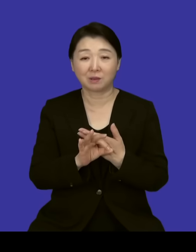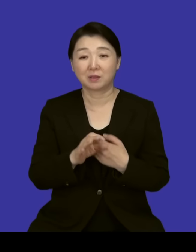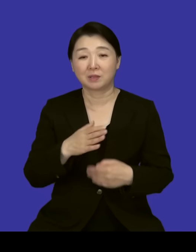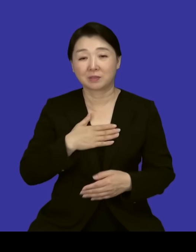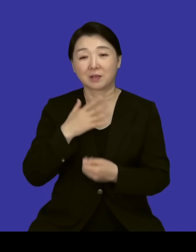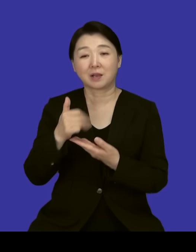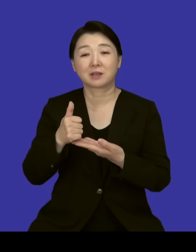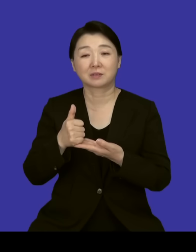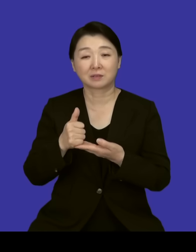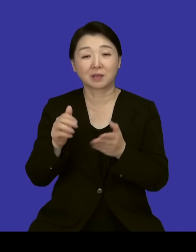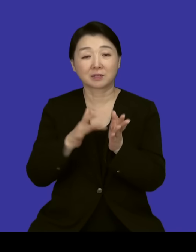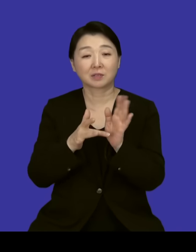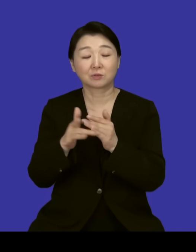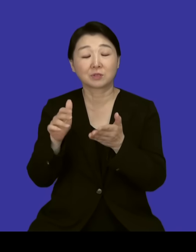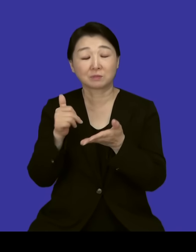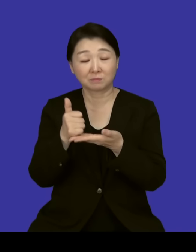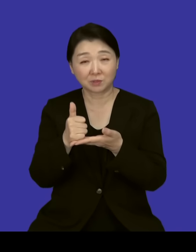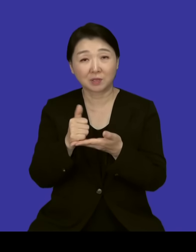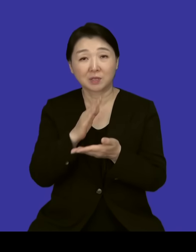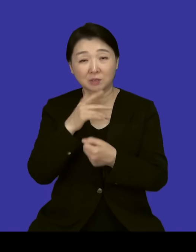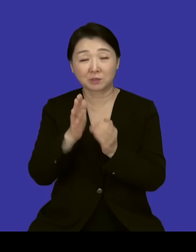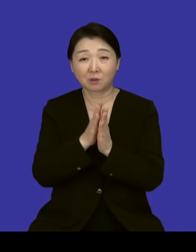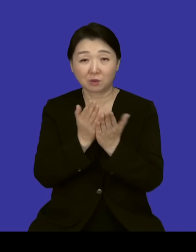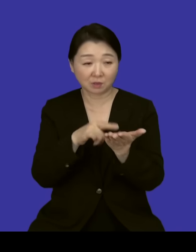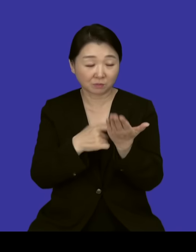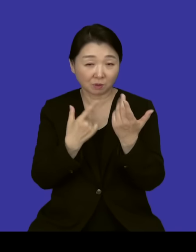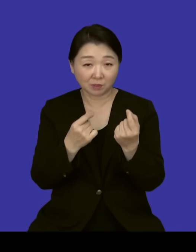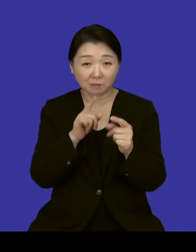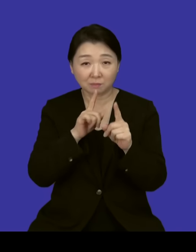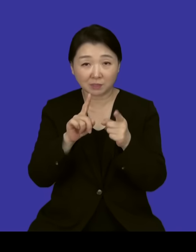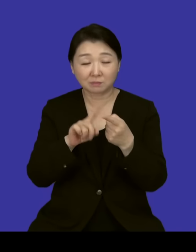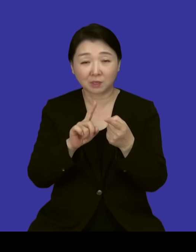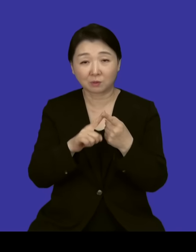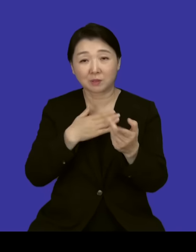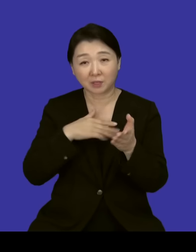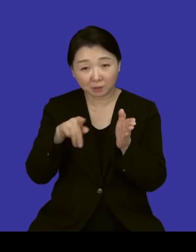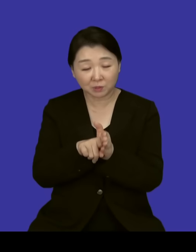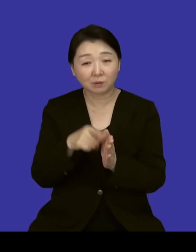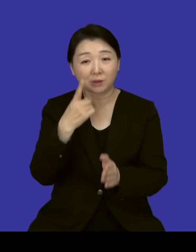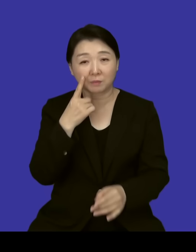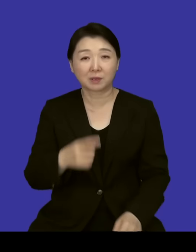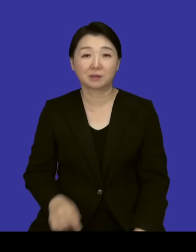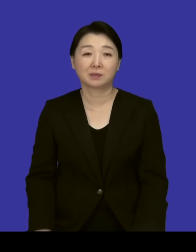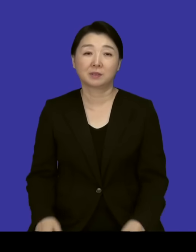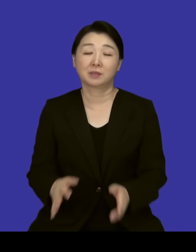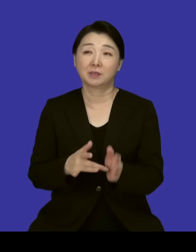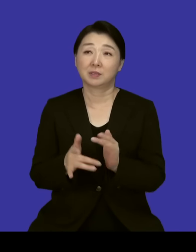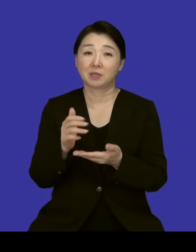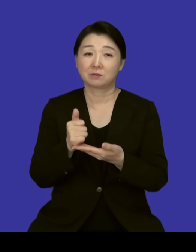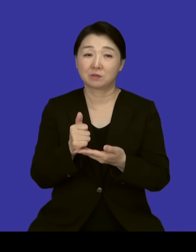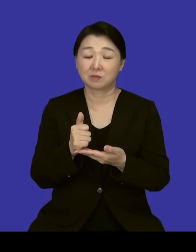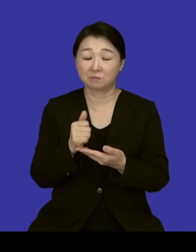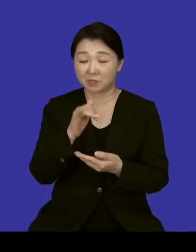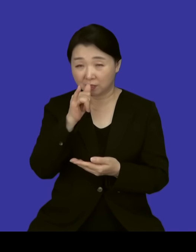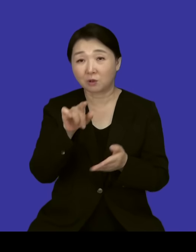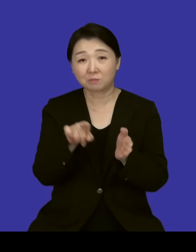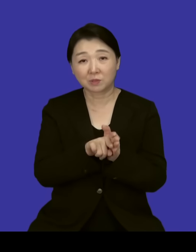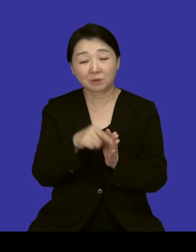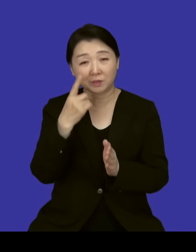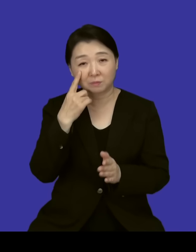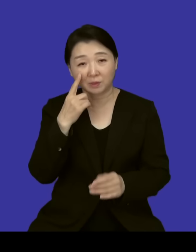제가 하나님과 예수님이 진짜 성경에 나오는 그 모든 말씀을 제가 믿을게요. 예수님 계시다고 믿을게요. 예.